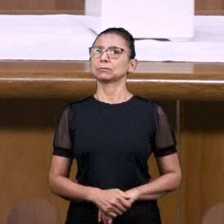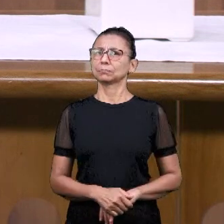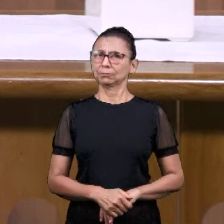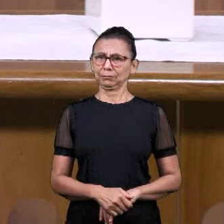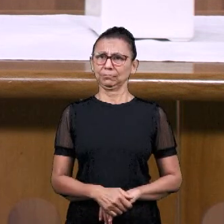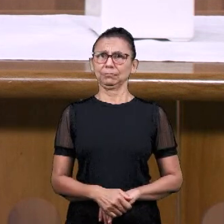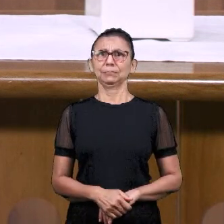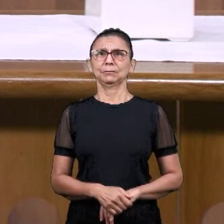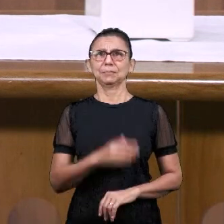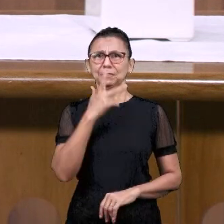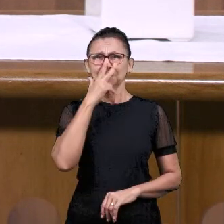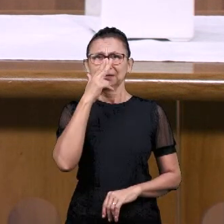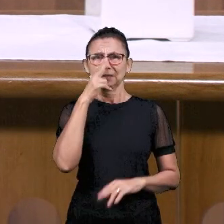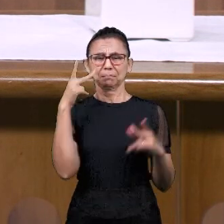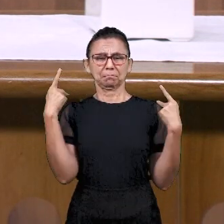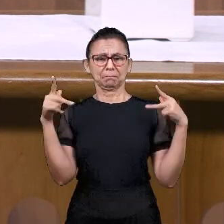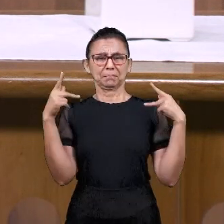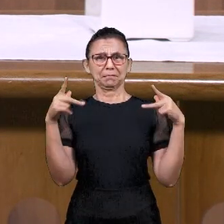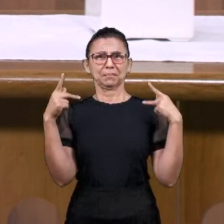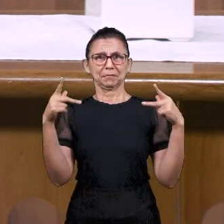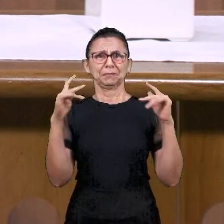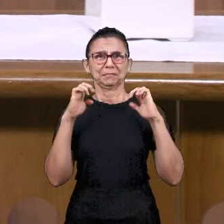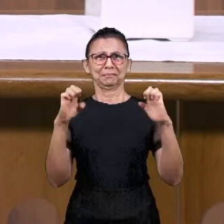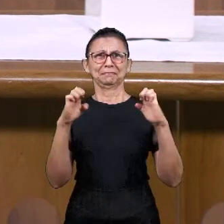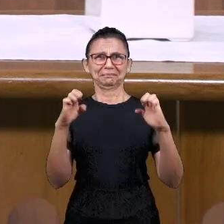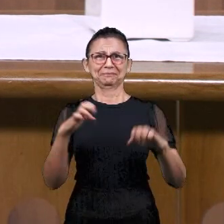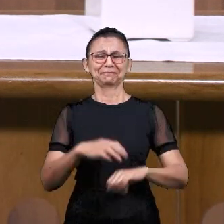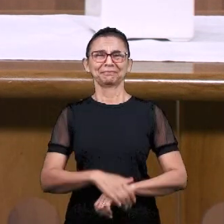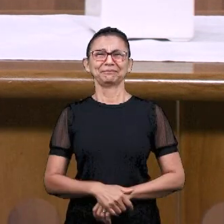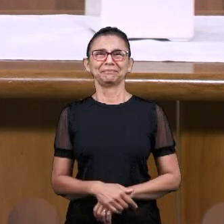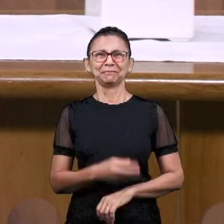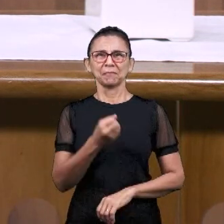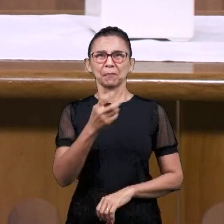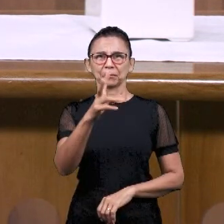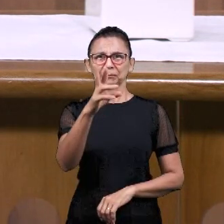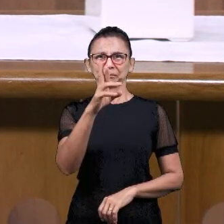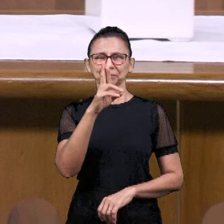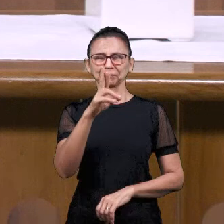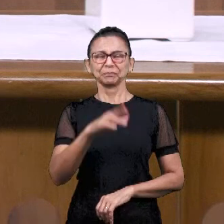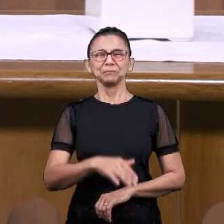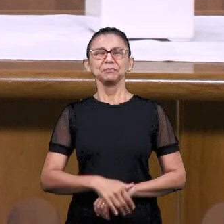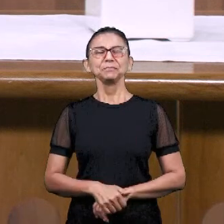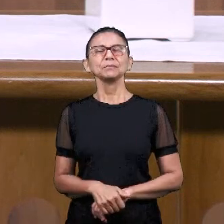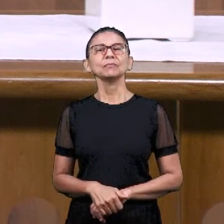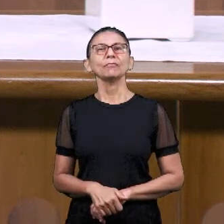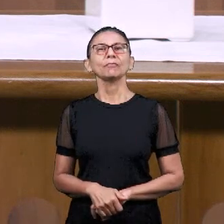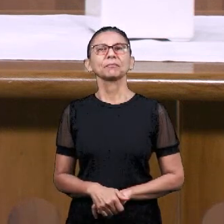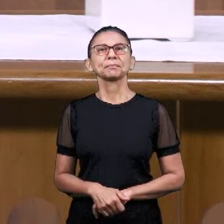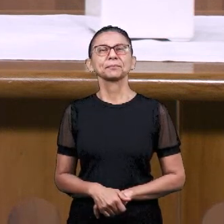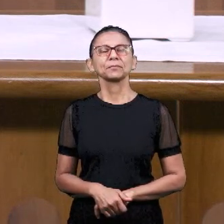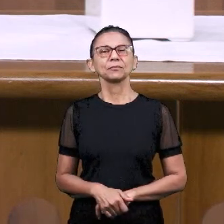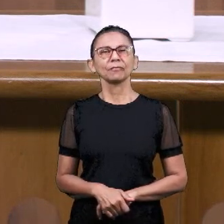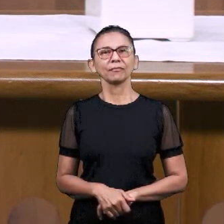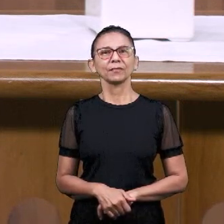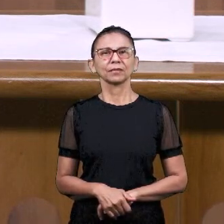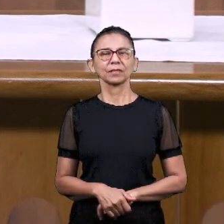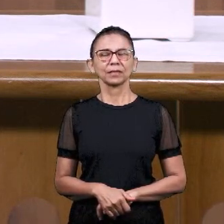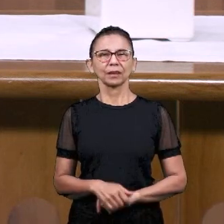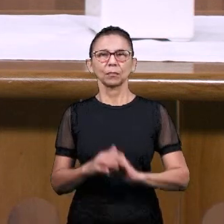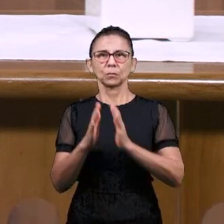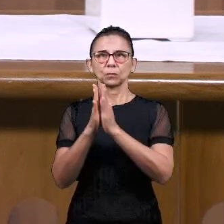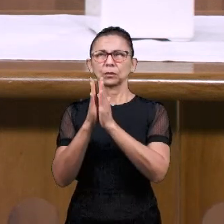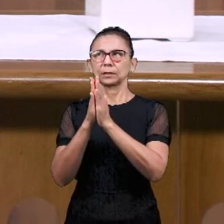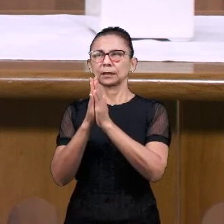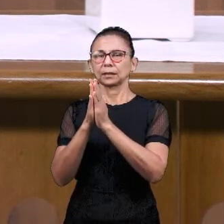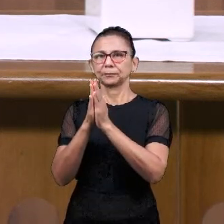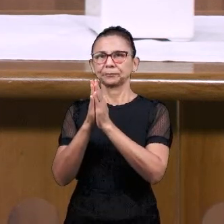comme c'était une prédicatrice de l'Évangile. Très bien placée, réponse de notre petite sœur. Nous allons prier notre Dieu en faveur de